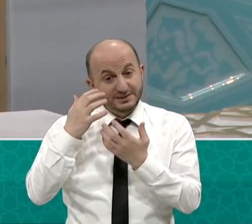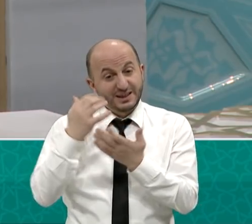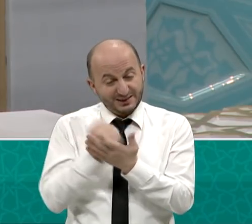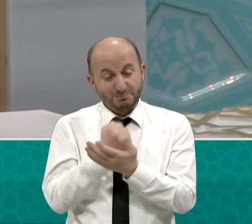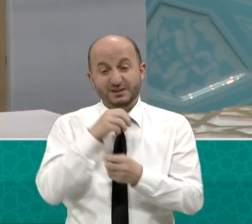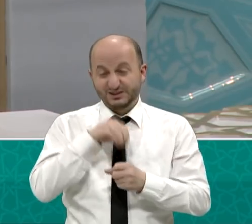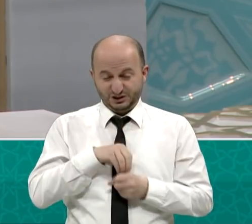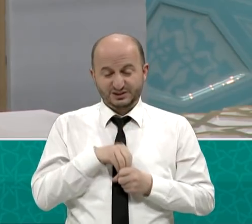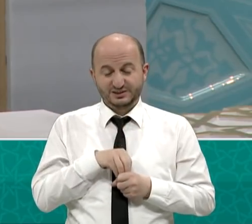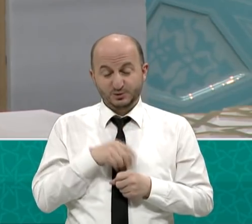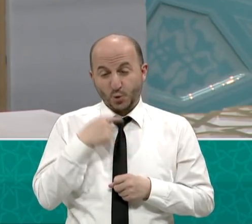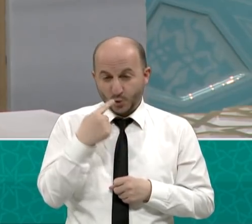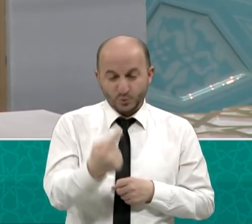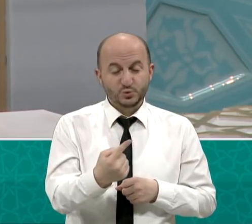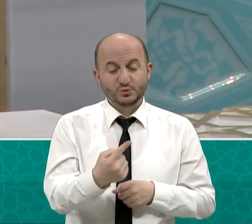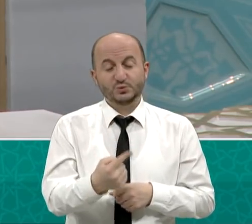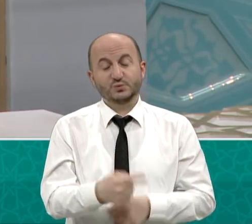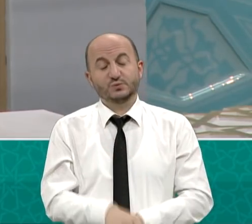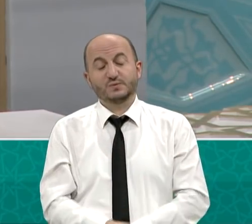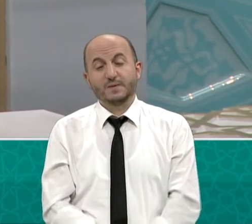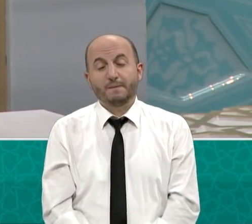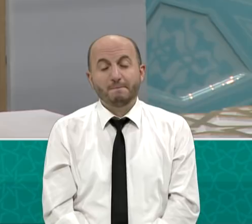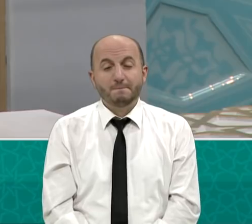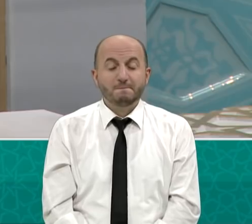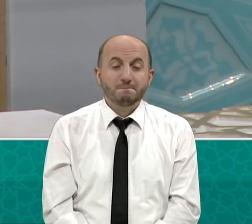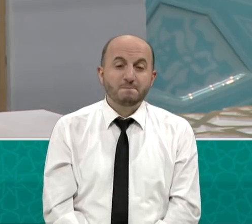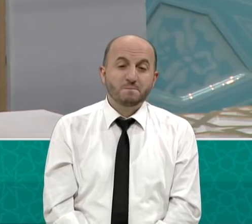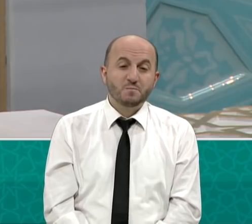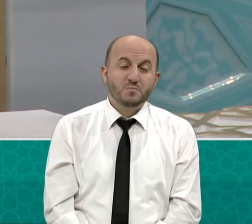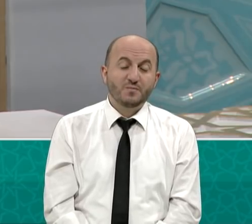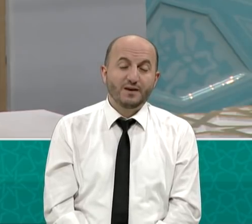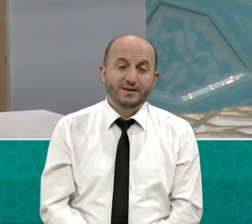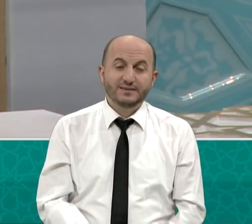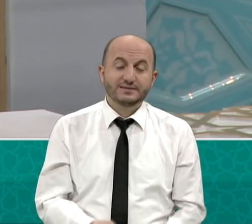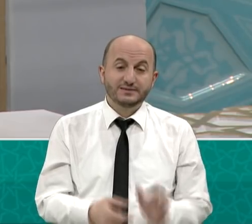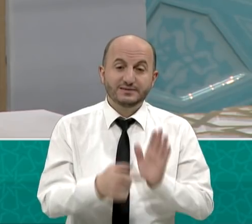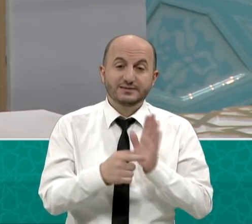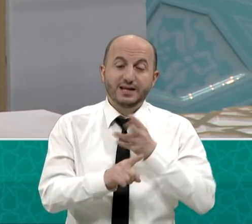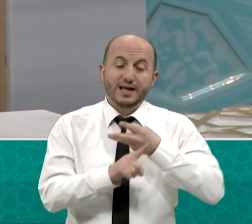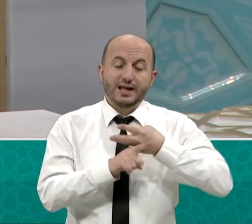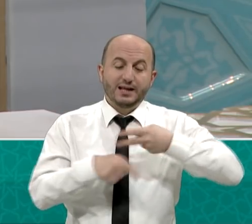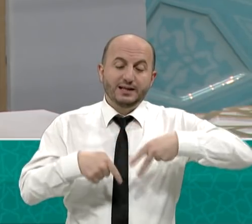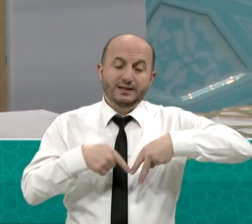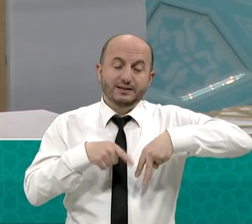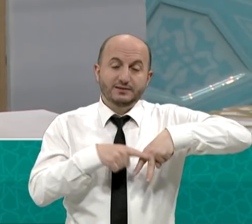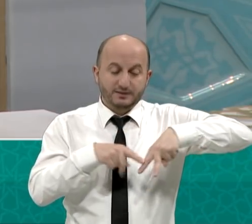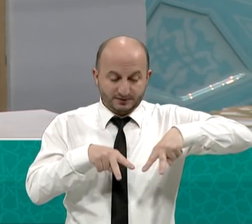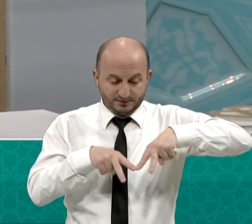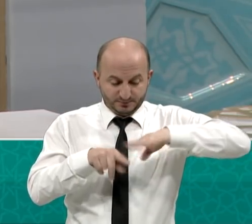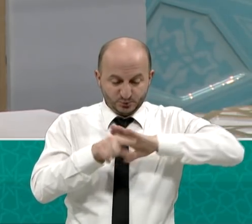olmaktayız sevgili kardeşlerim. Ayet okuyordum. Ayet 54. En'am suresi. Rabbimiz buyuruyor